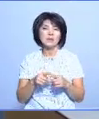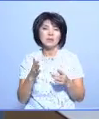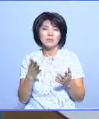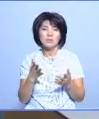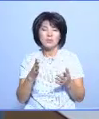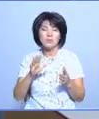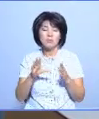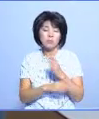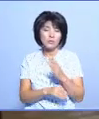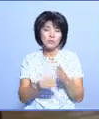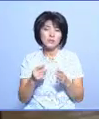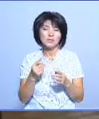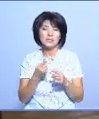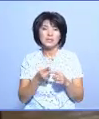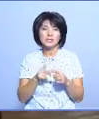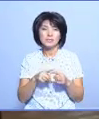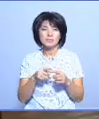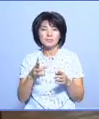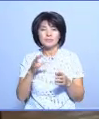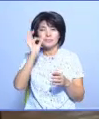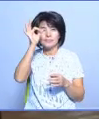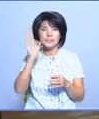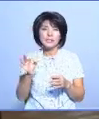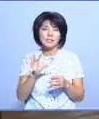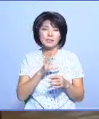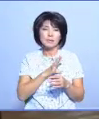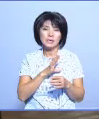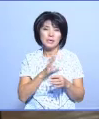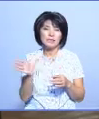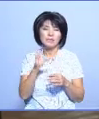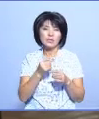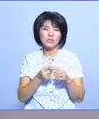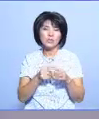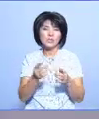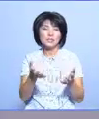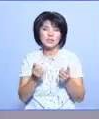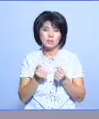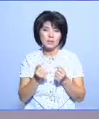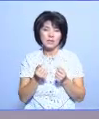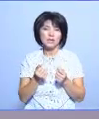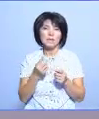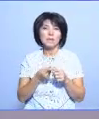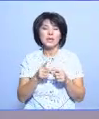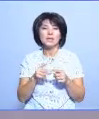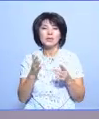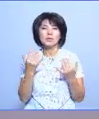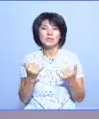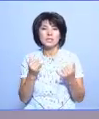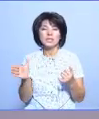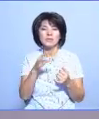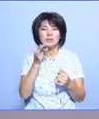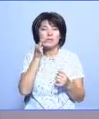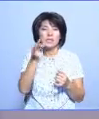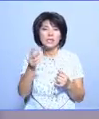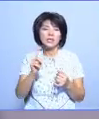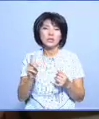Бірақ кейіннен сатудан түскен кейбір пайыздарды және айына 500 мың теңге айыппұлды талап етеді. Асхат банктерден несие алып, тіпті әйелінің